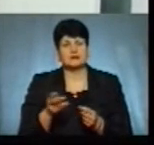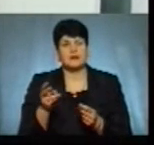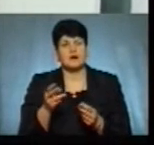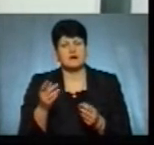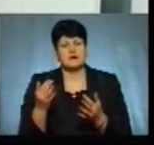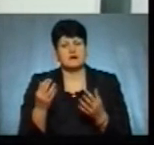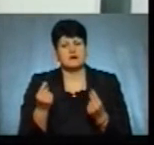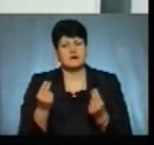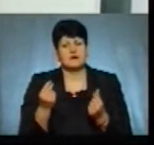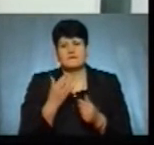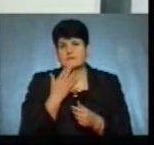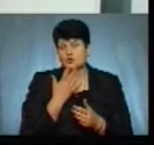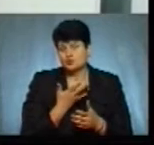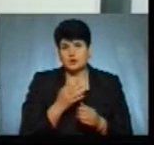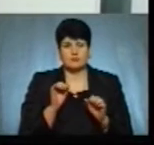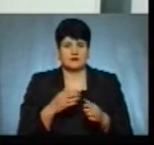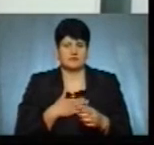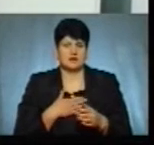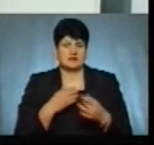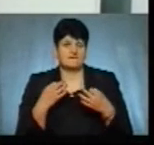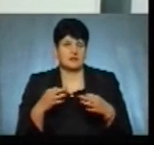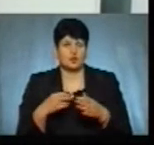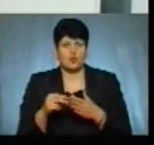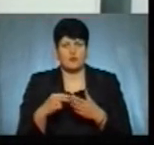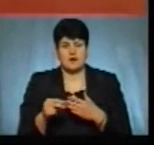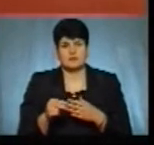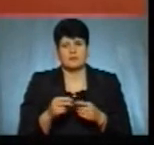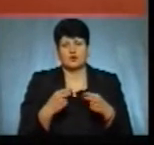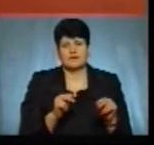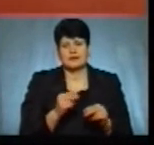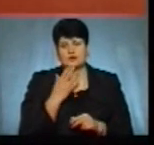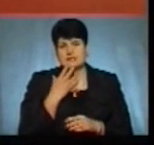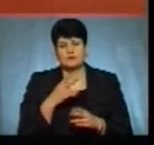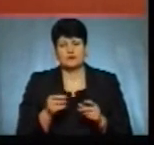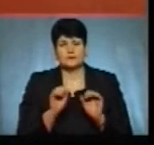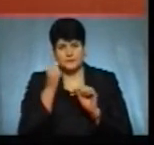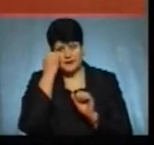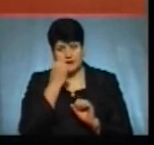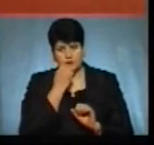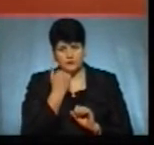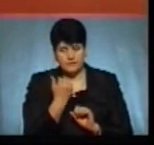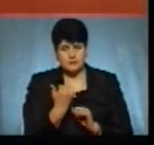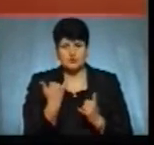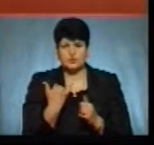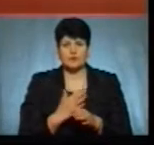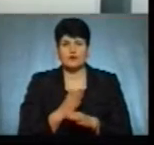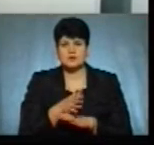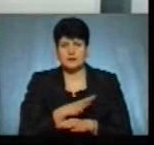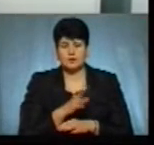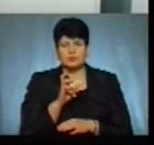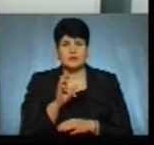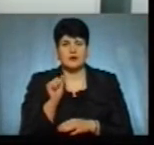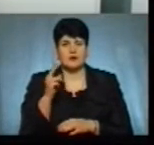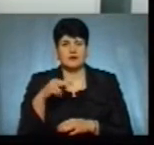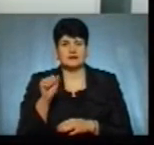і на навіть можливості наші вільно купувати, продавати іноземну валюту. Дякую вам за роз'яснення. Сьогодні в нас в гостях був Богдан